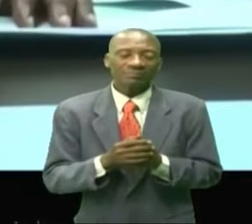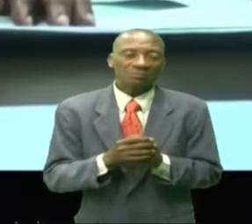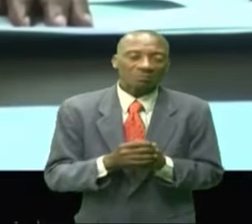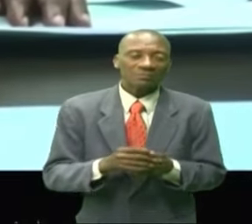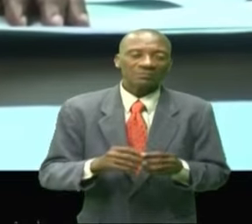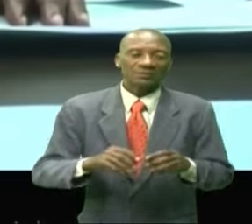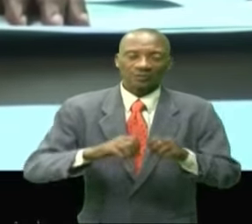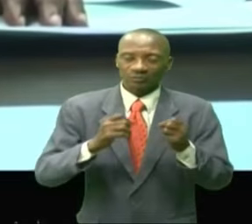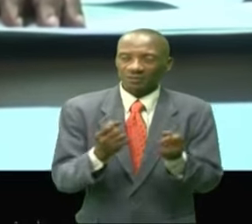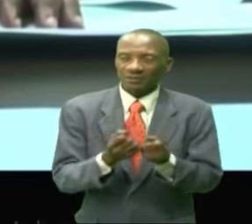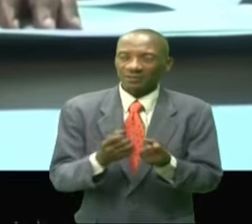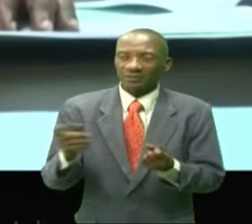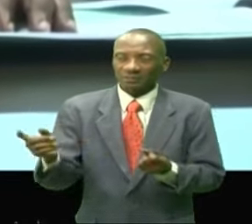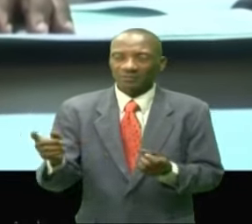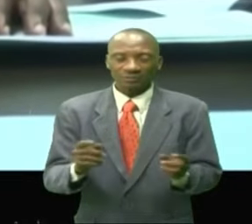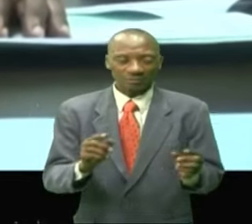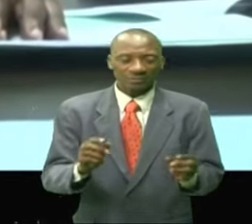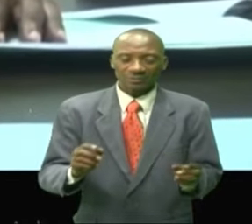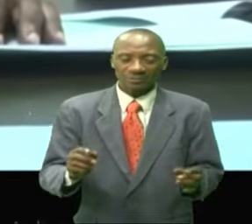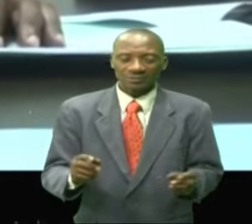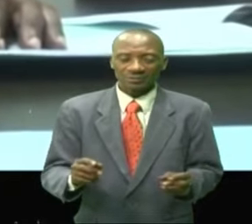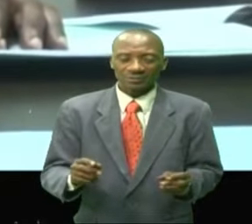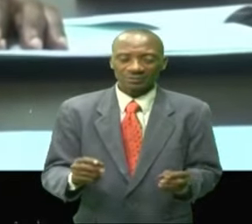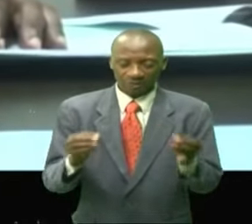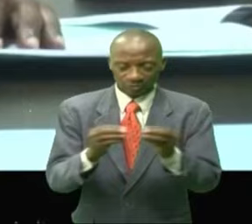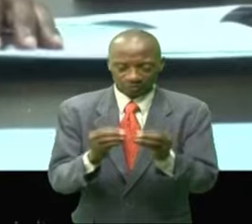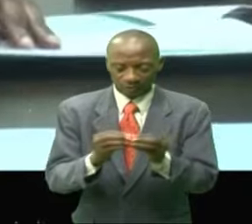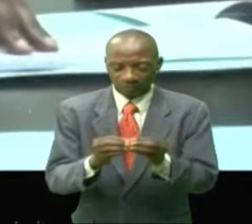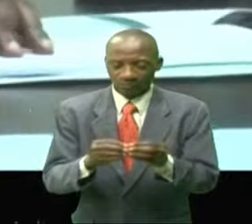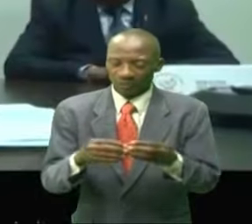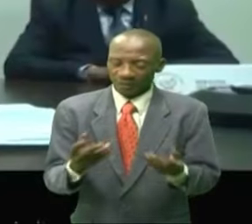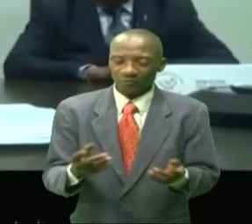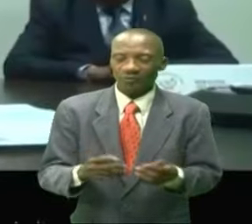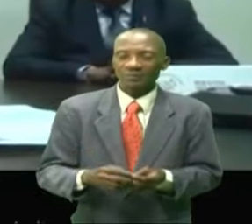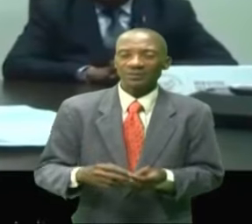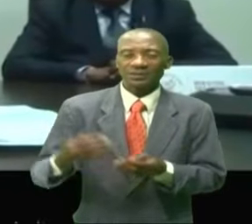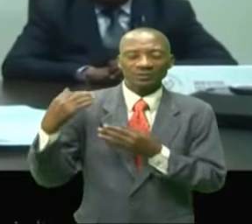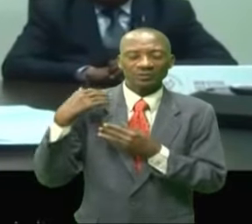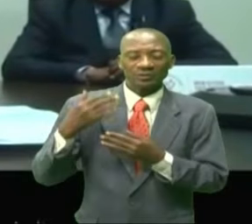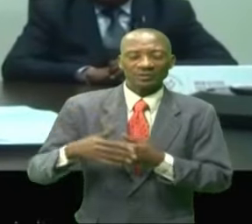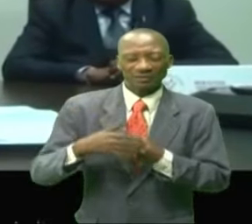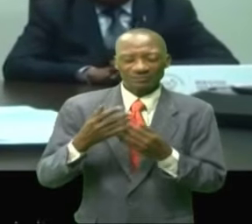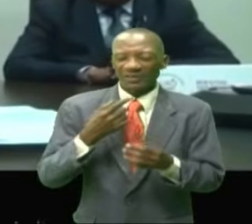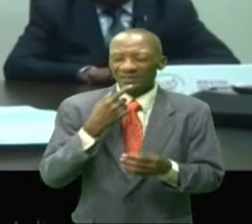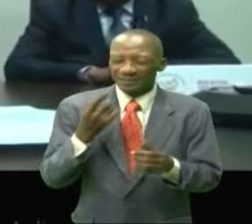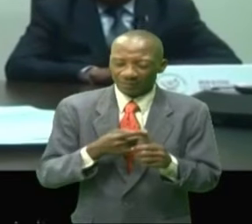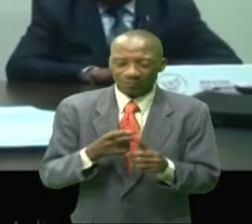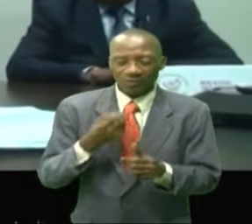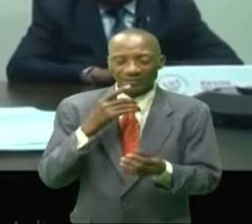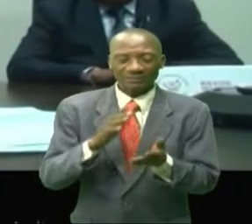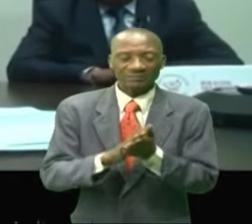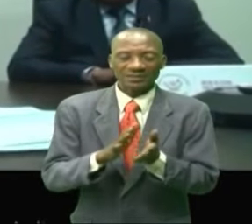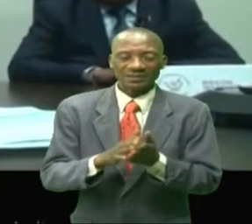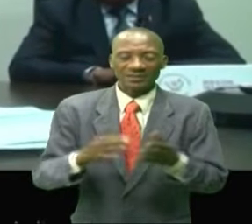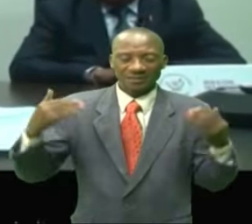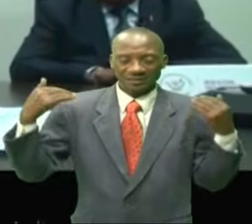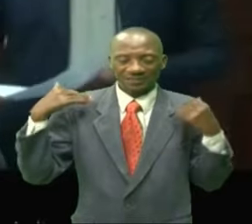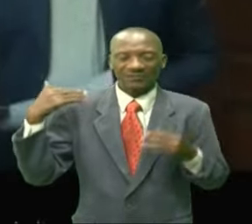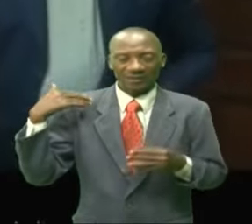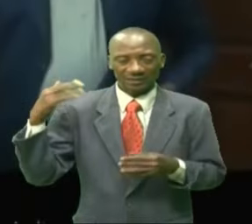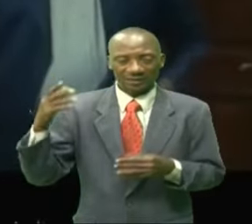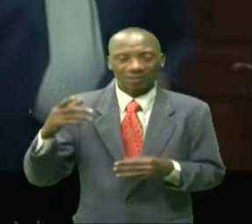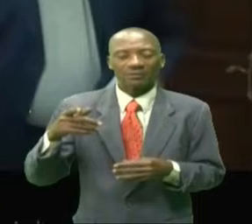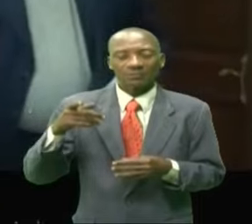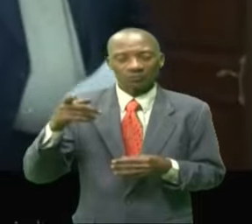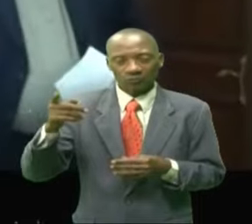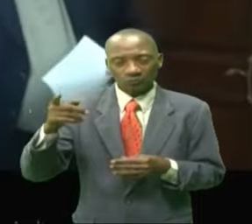vision du chef de l'État pour l'encadrement de la jeunesse, ce qui rentre dans le développement de la nation à partir de la base,